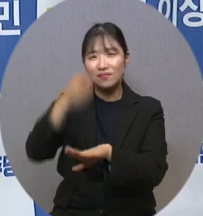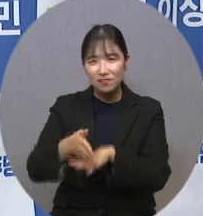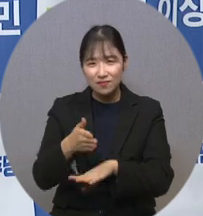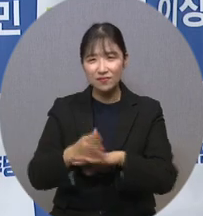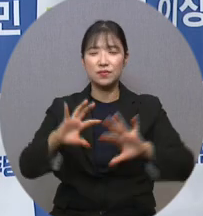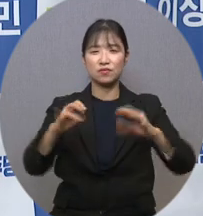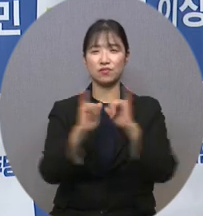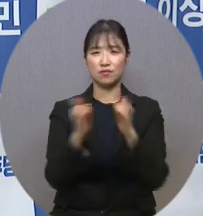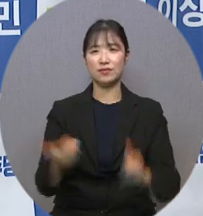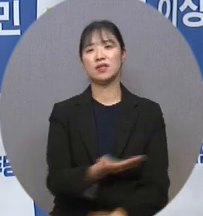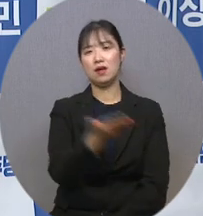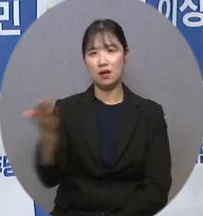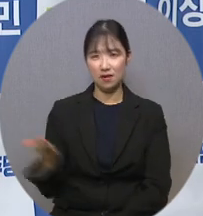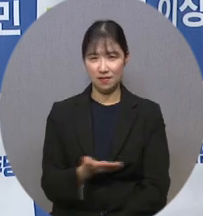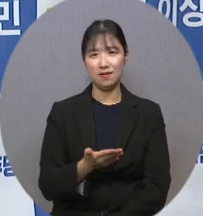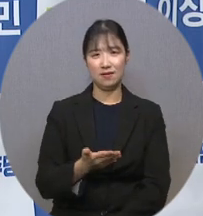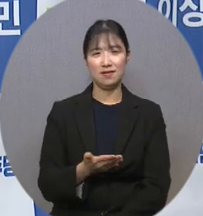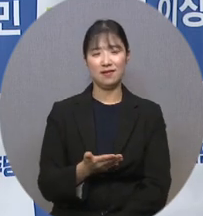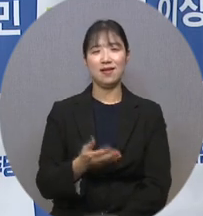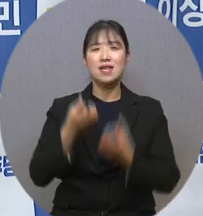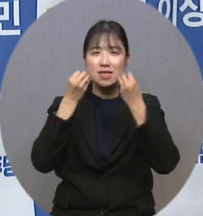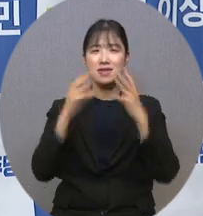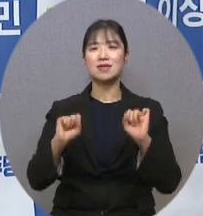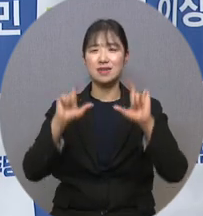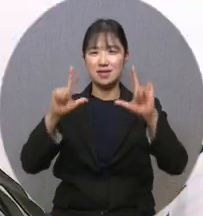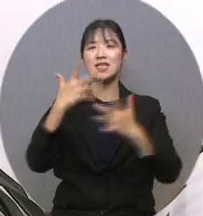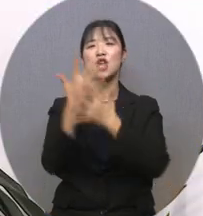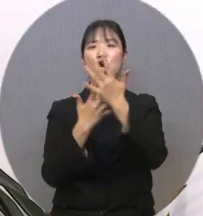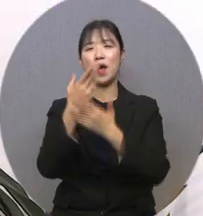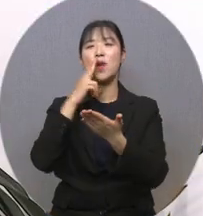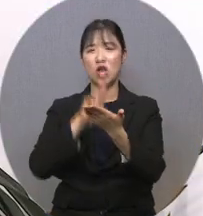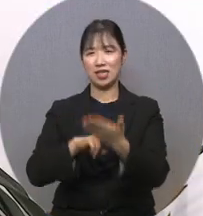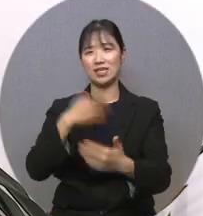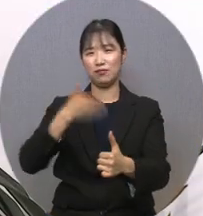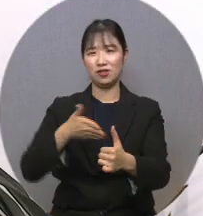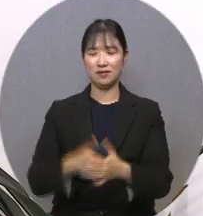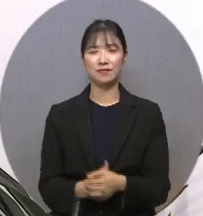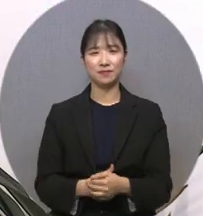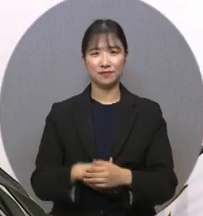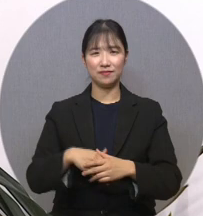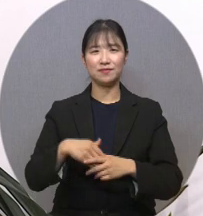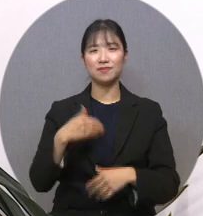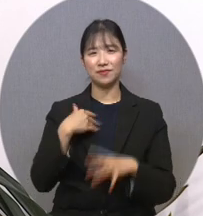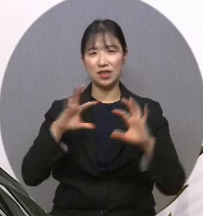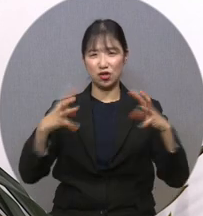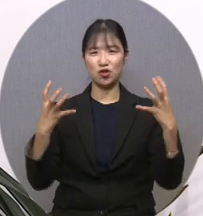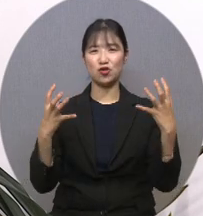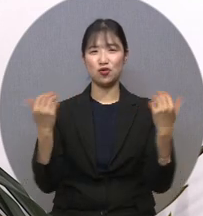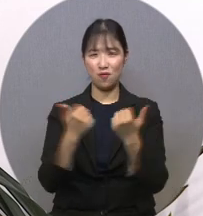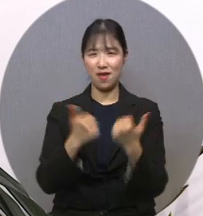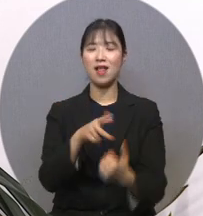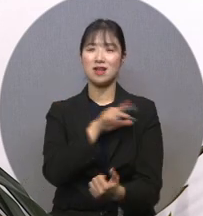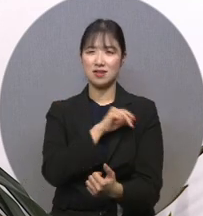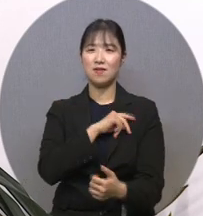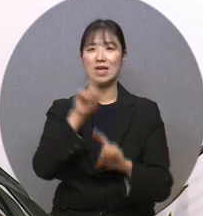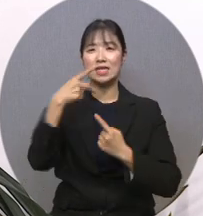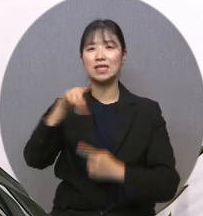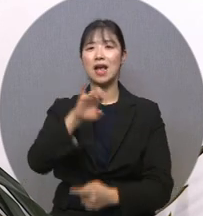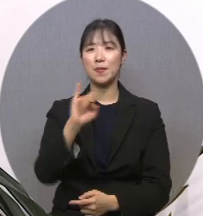국민 여러분들한테 신년 영상 편지 한번 부탁드리겠습니다. 예, 국회의원 이상민입니다.